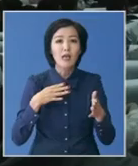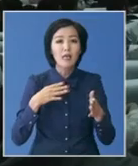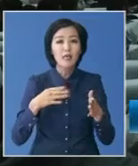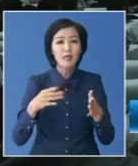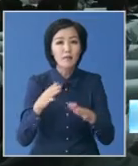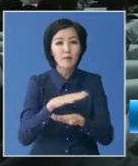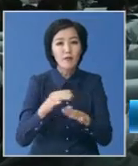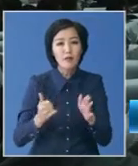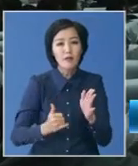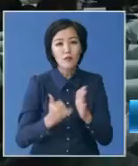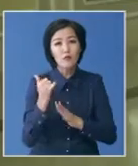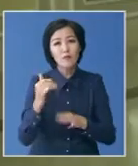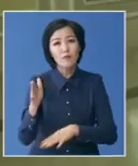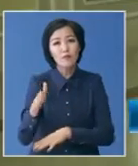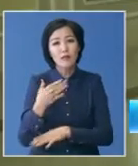мәртебесін көтерді.